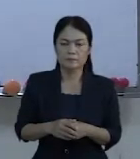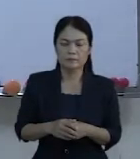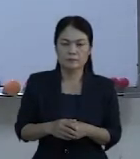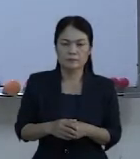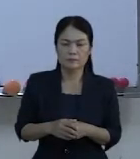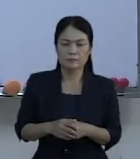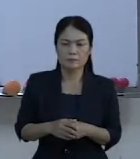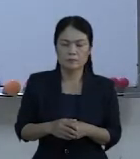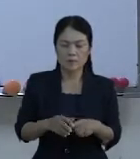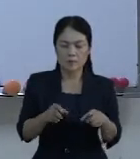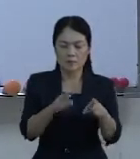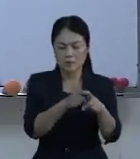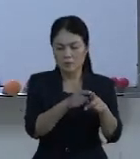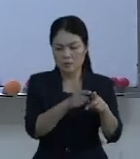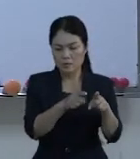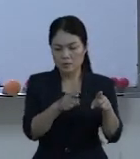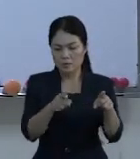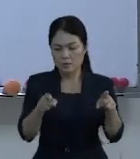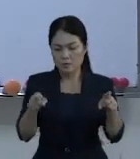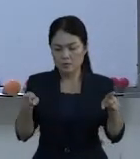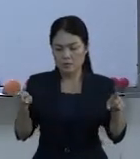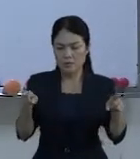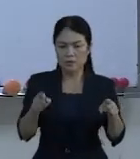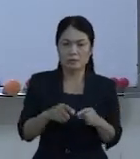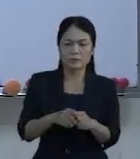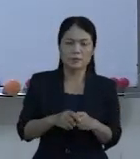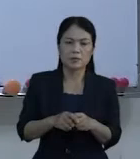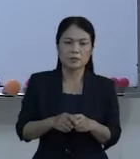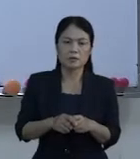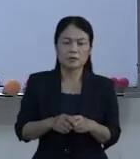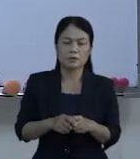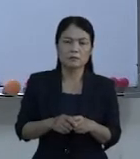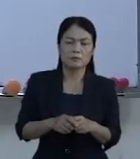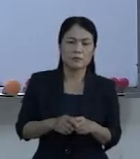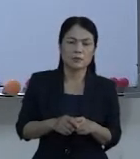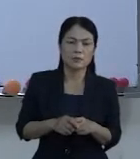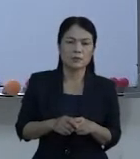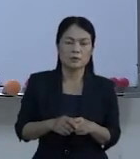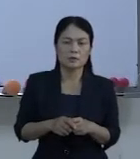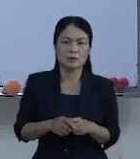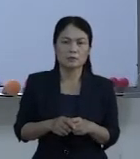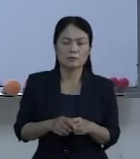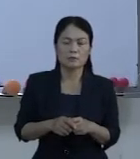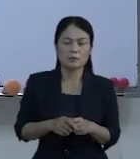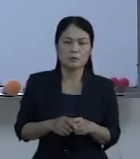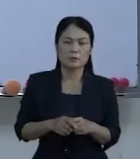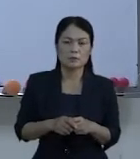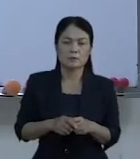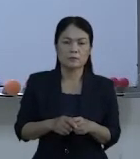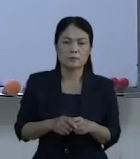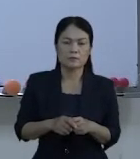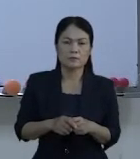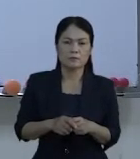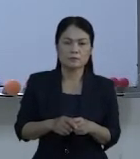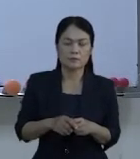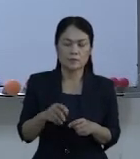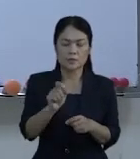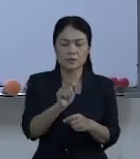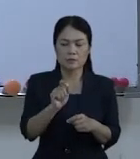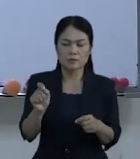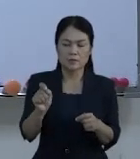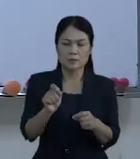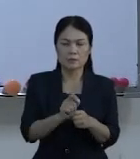cụ bình toàn mà cụ bình toàn thì mười ấy hái là cụ khăn với cọt với tay